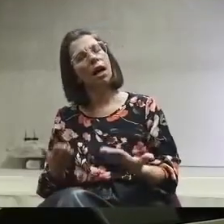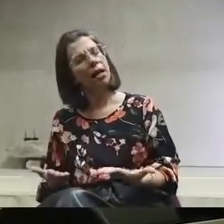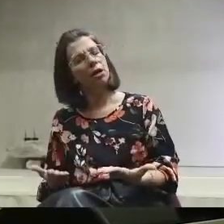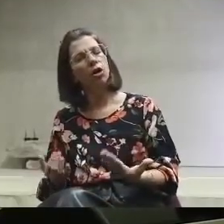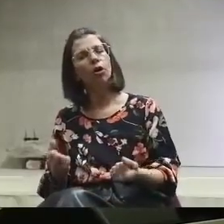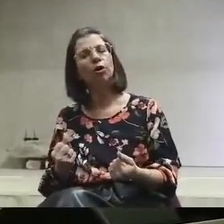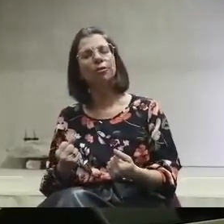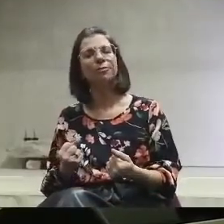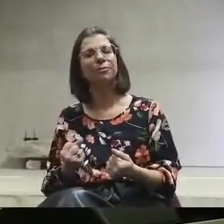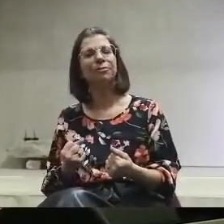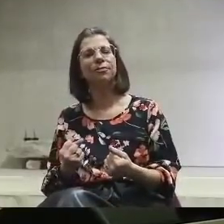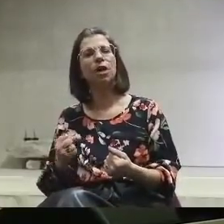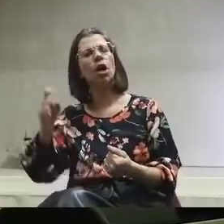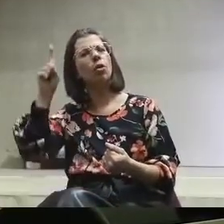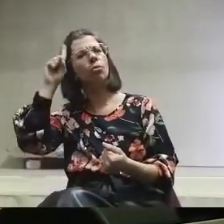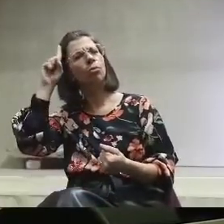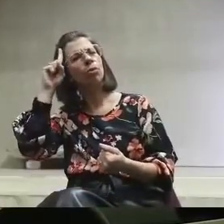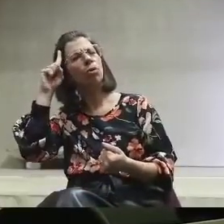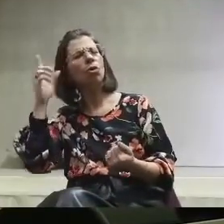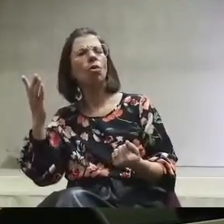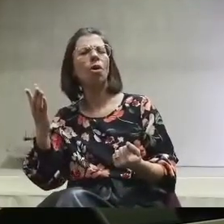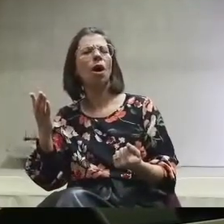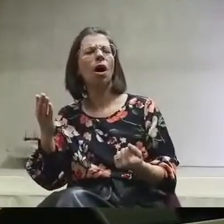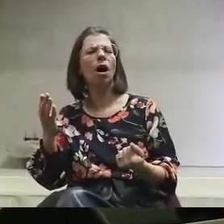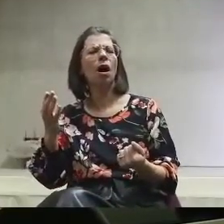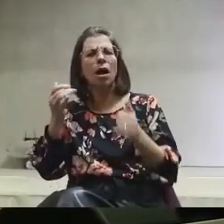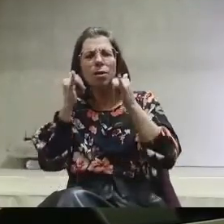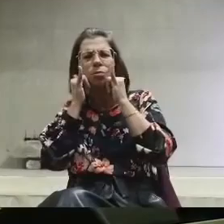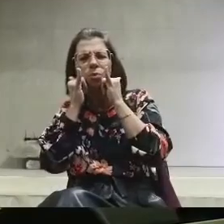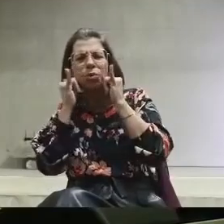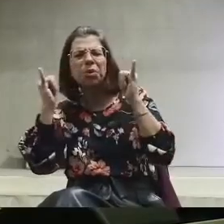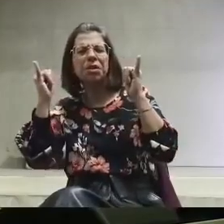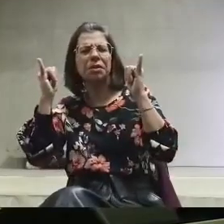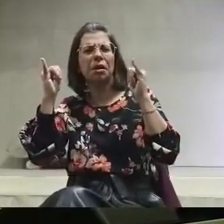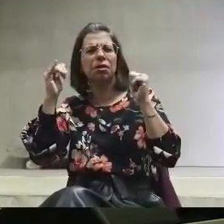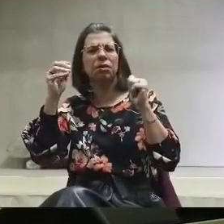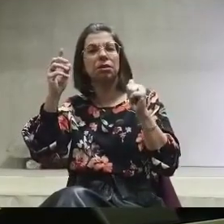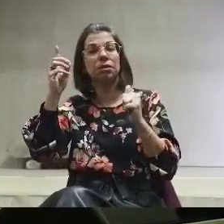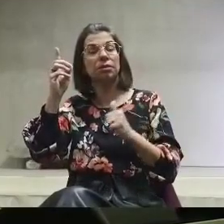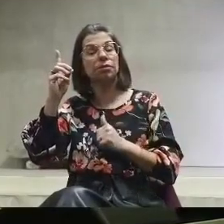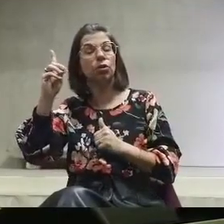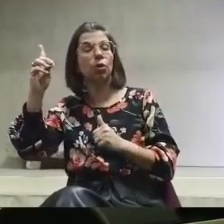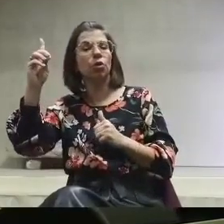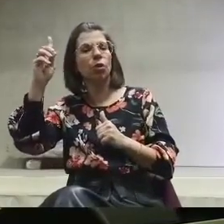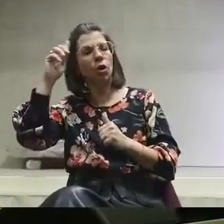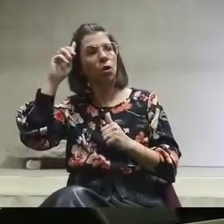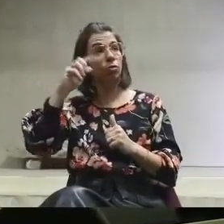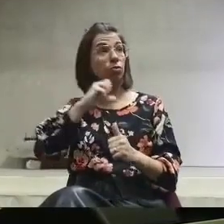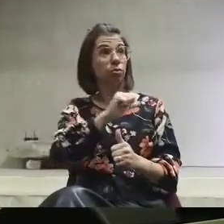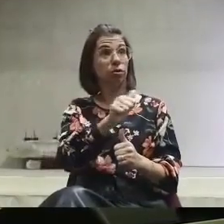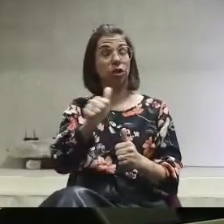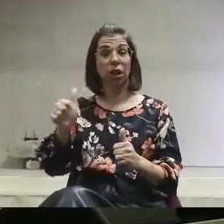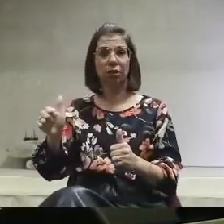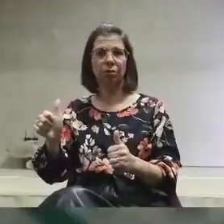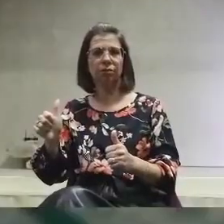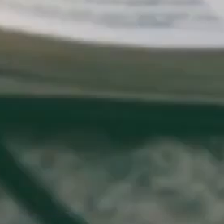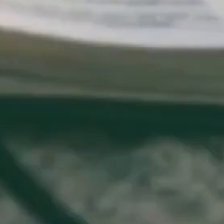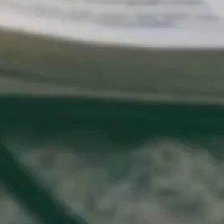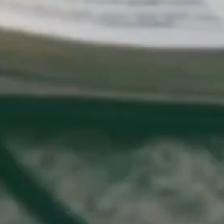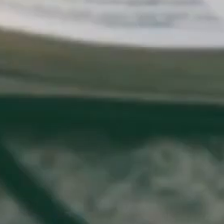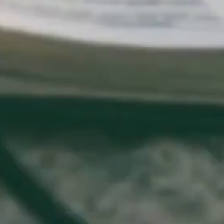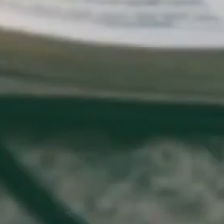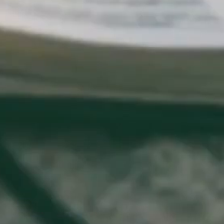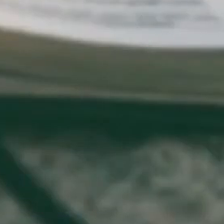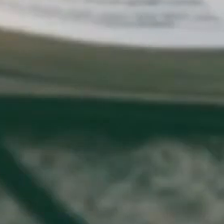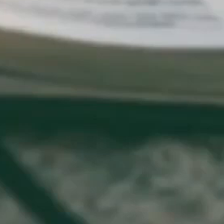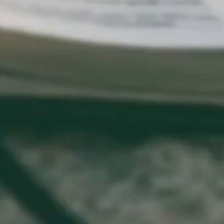déjà sauvés? Premièrement, Colossiens 1, verset 21, il nous dit « Vous qui étiez autrefois étrangers